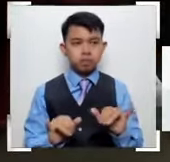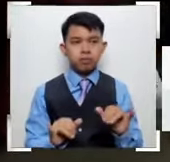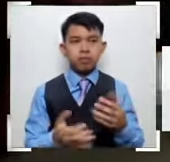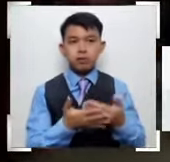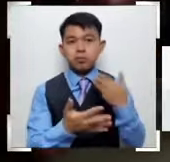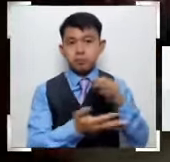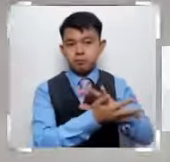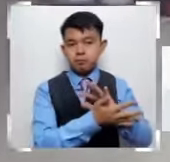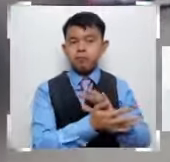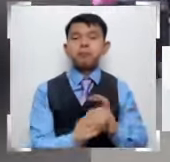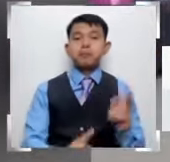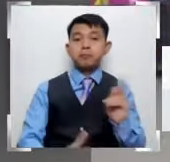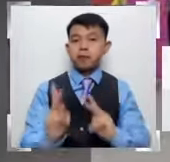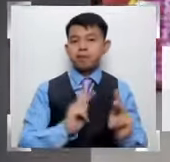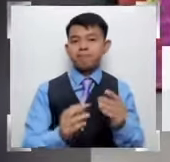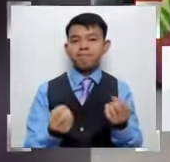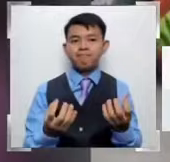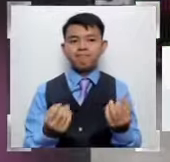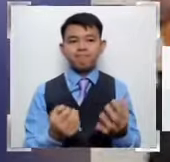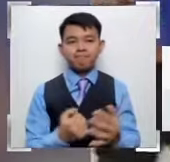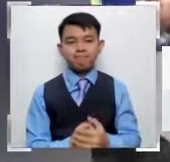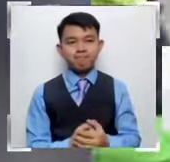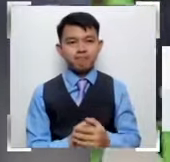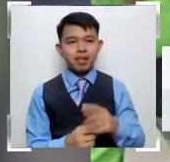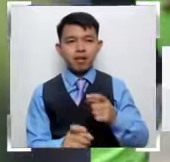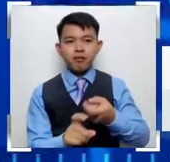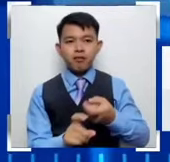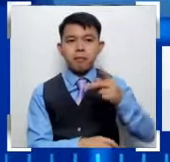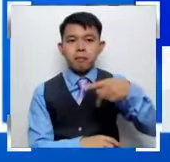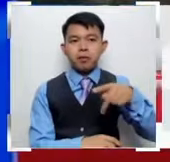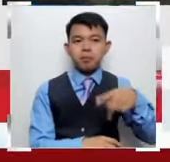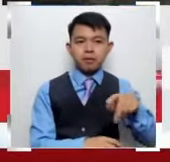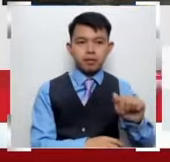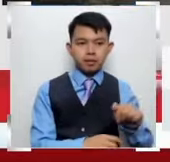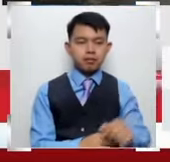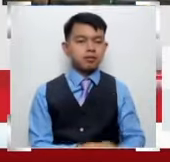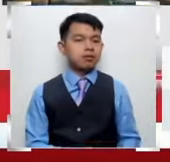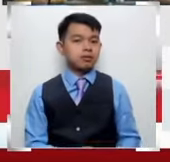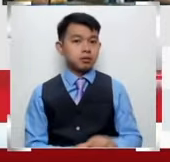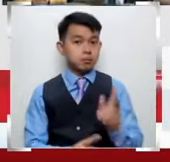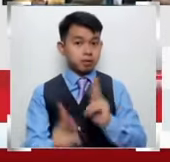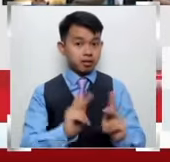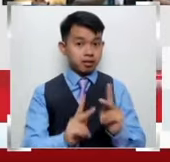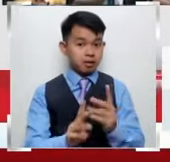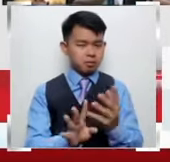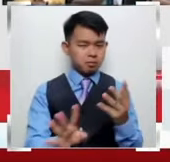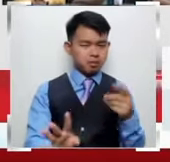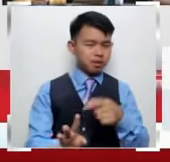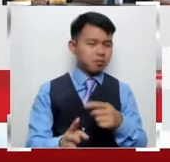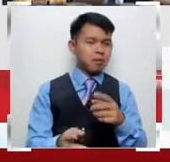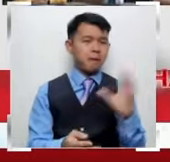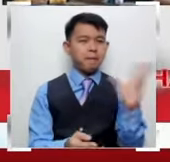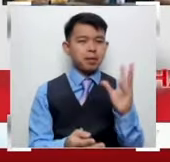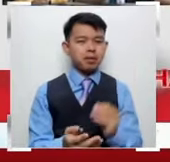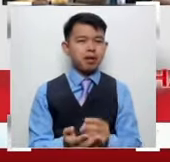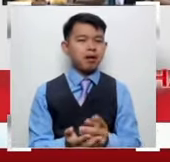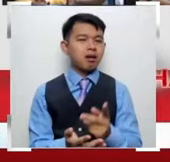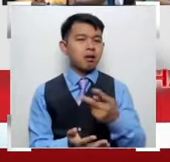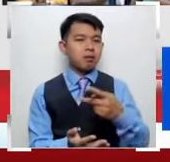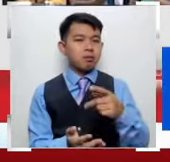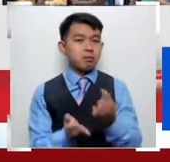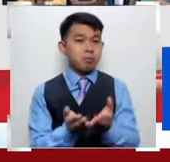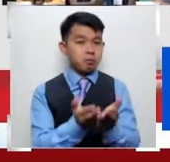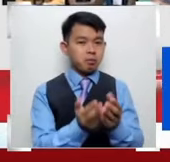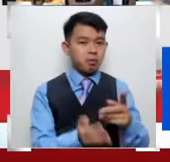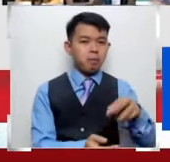o PPA. Mahaba naman ang pila ng mga pasahero sa Batangas Port. Pag nakita naming overloaded, ay talaga pong pababain